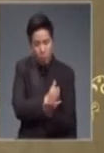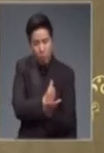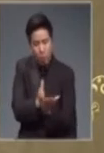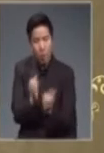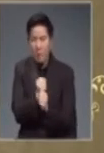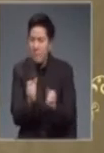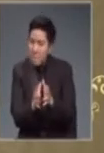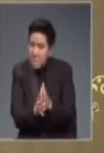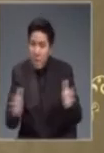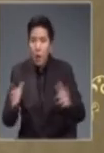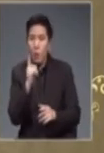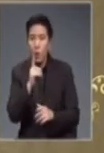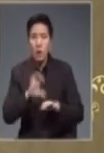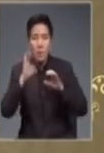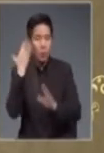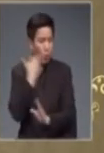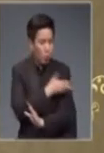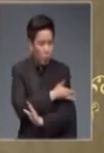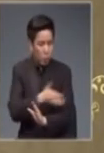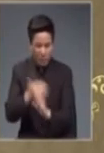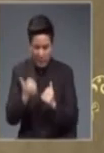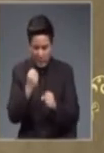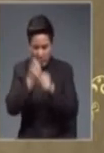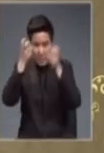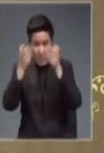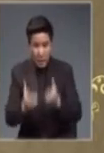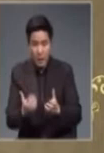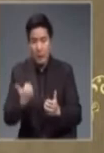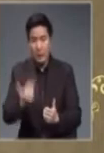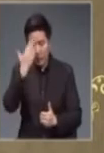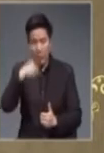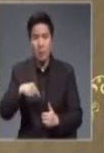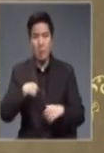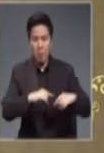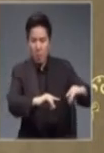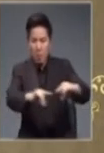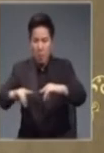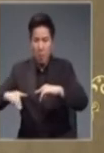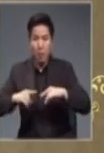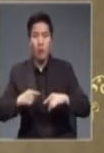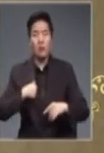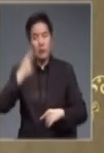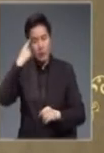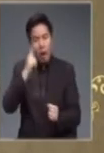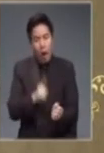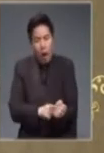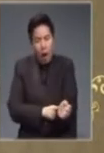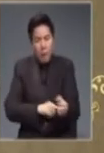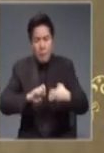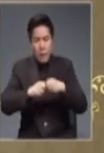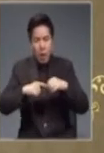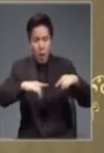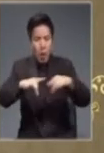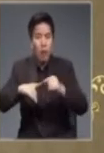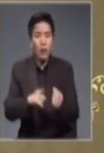ดยให้หาข้อมูลเพิ่มเติมจากการรวบรวมแนวทางการสอนที่เคยประสบความสำเร็จมาก่อนทั้งในประเทศและต่างประเทศมาประยุกต์ใ